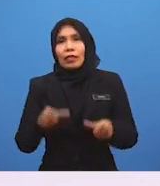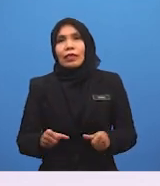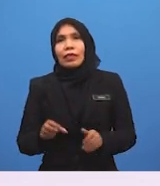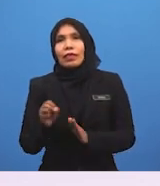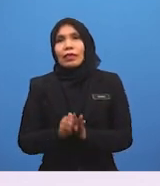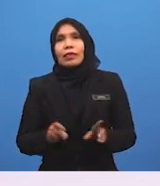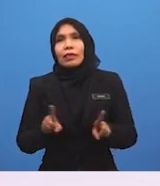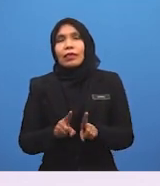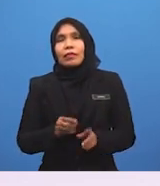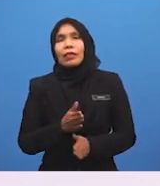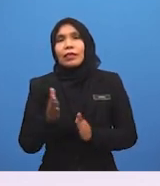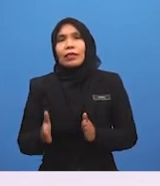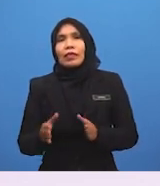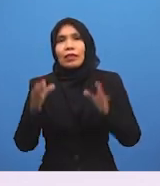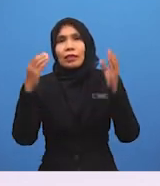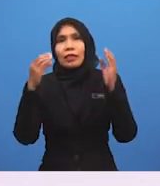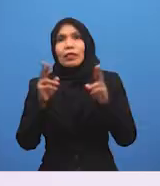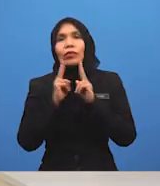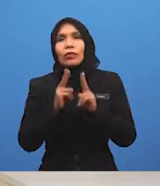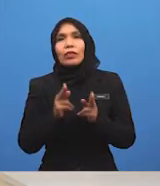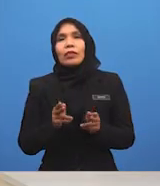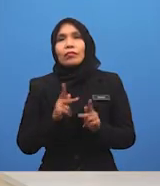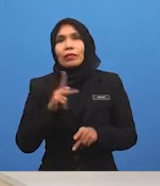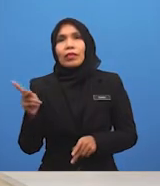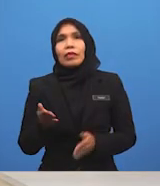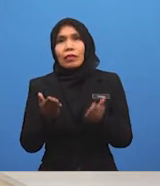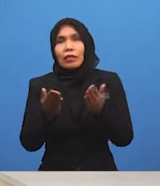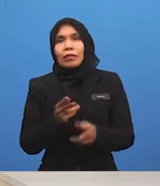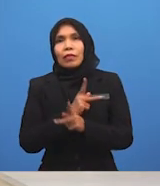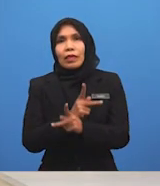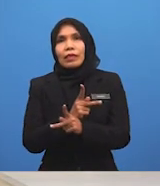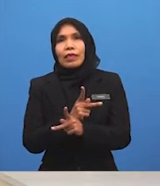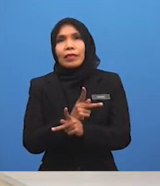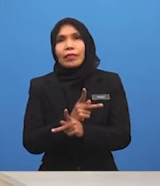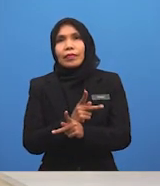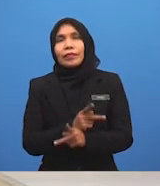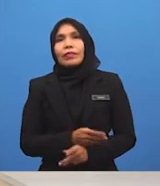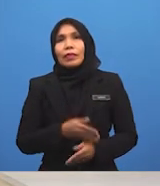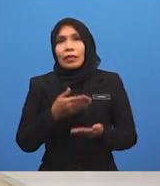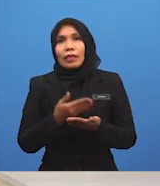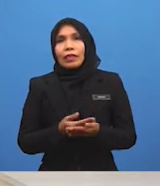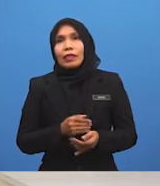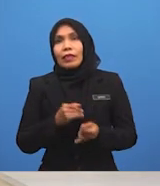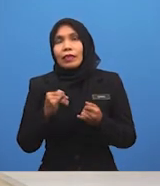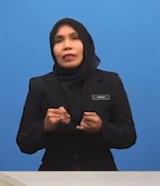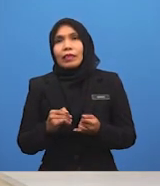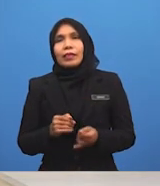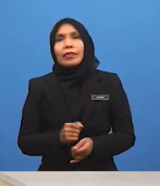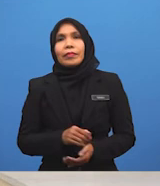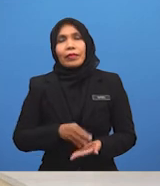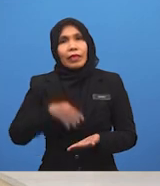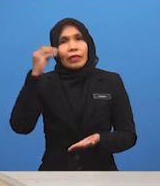Dengan ini, cikgu ucapkan terima kasih kepada murid yang sudi bersama hingga akhir